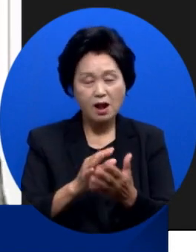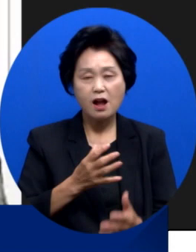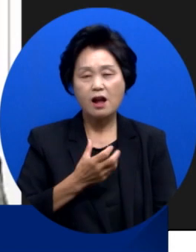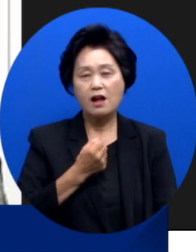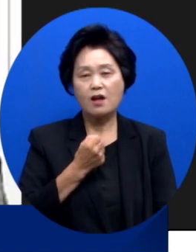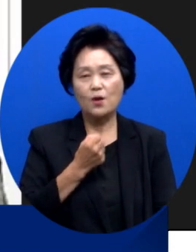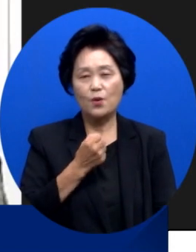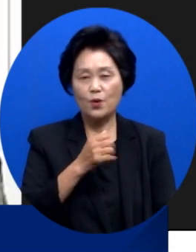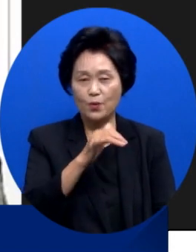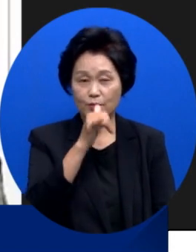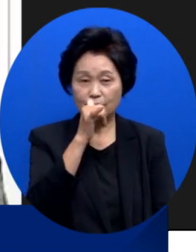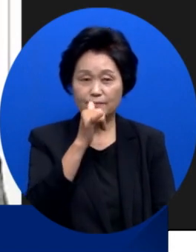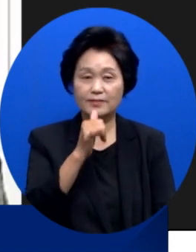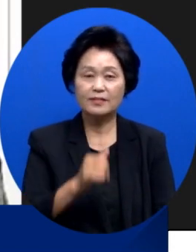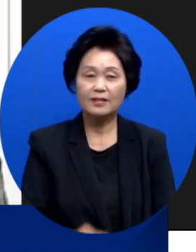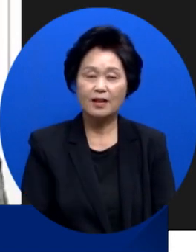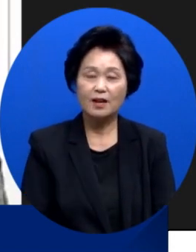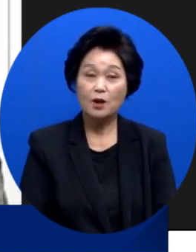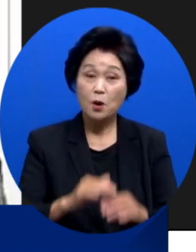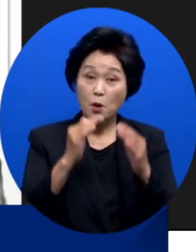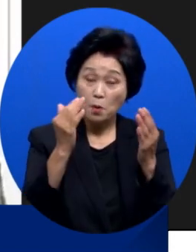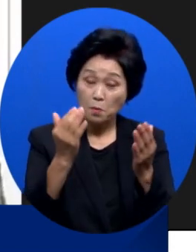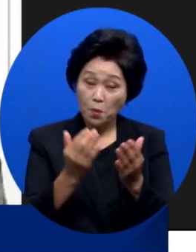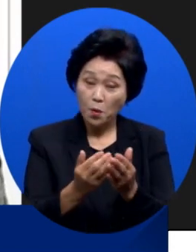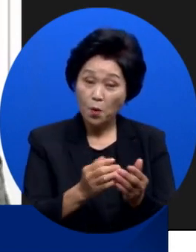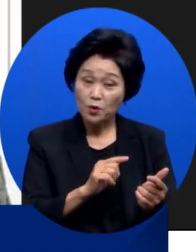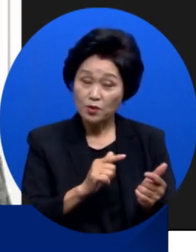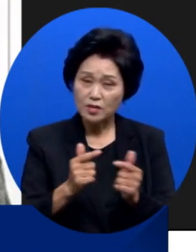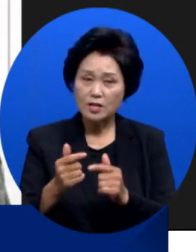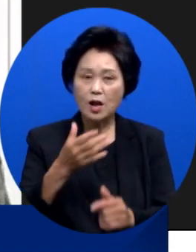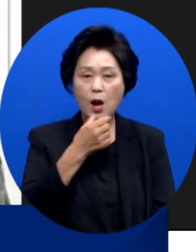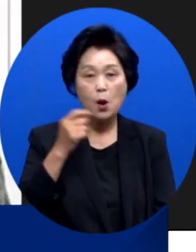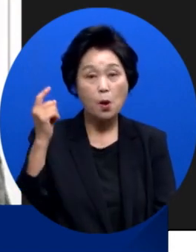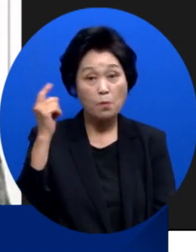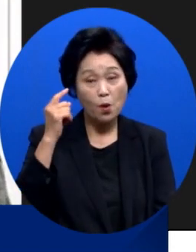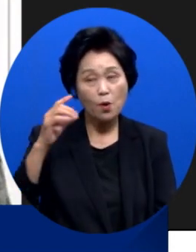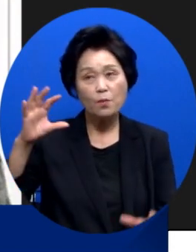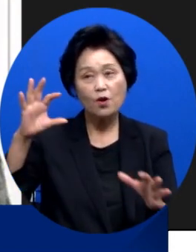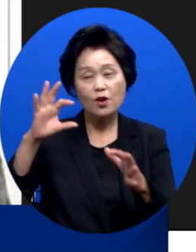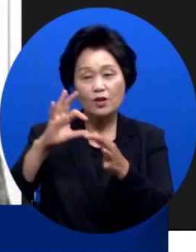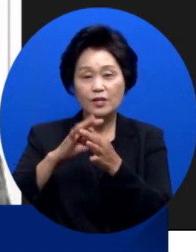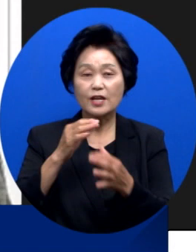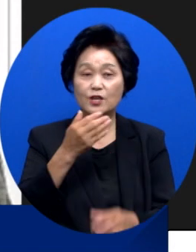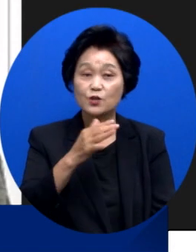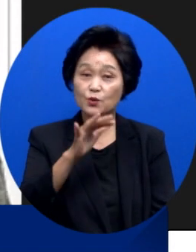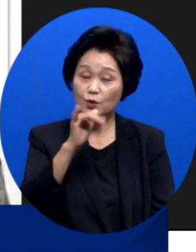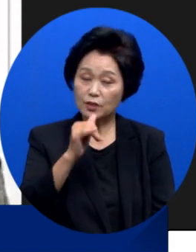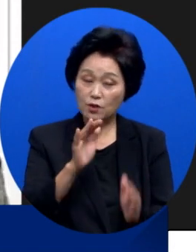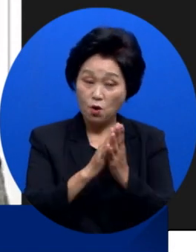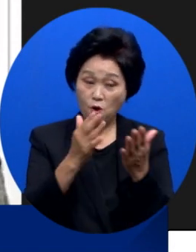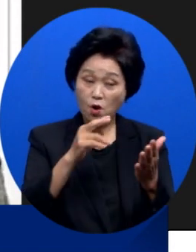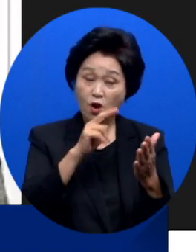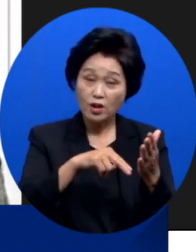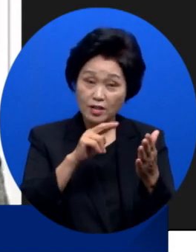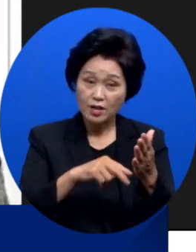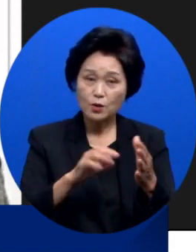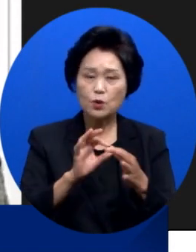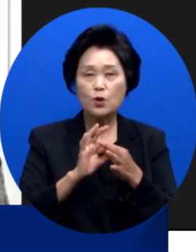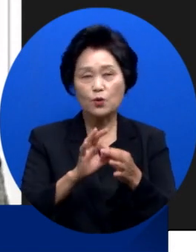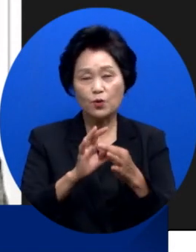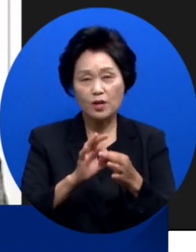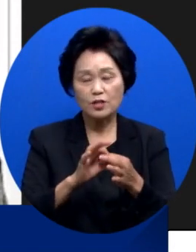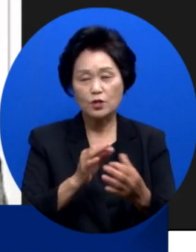놀라더군요 5 그래서 모든 것이 복음으로 주님 예를 들 수 있도록 아이 좀 즉 일들을 통해서 이렇게